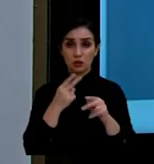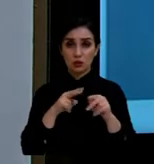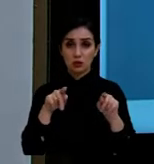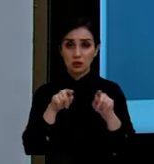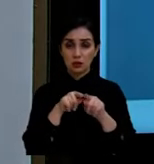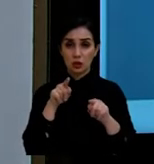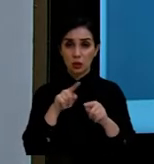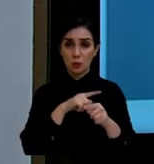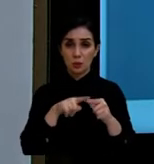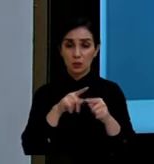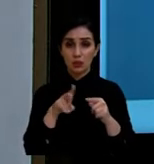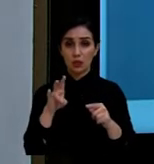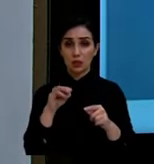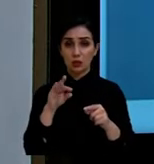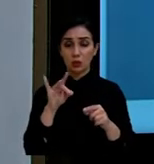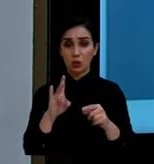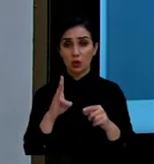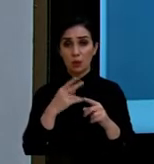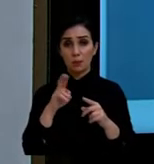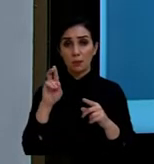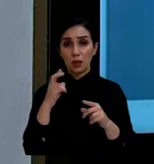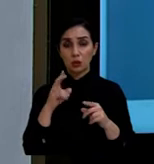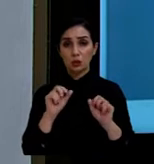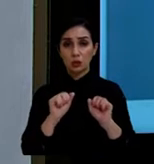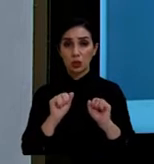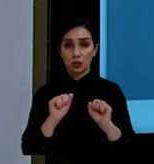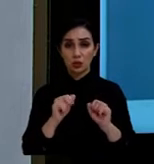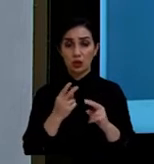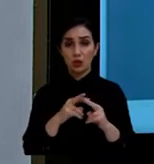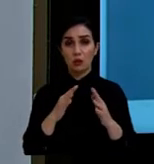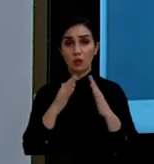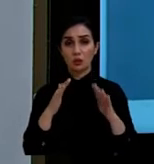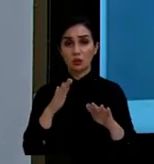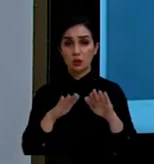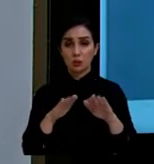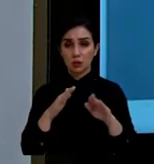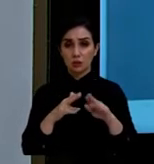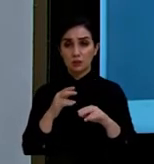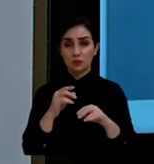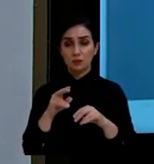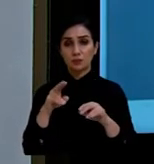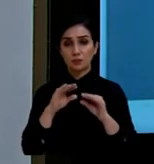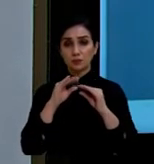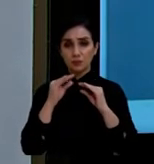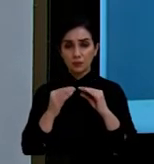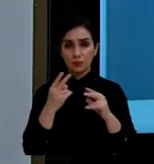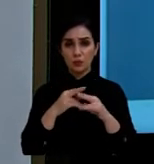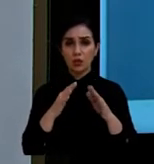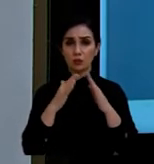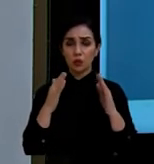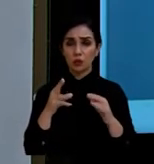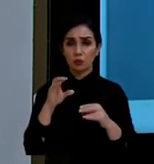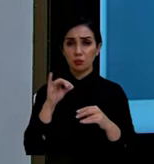этих ускоренных нейтронов. Биологическая защита – это большая насыпь, это свинцовые плиты, это большой